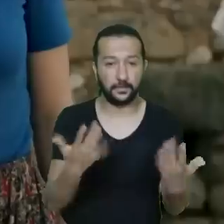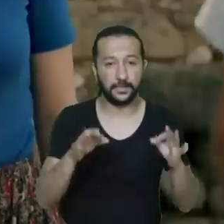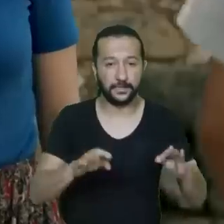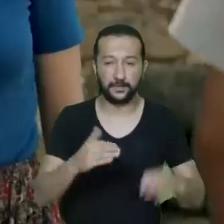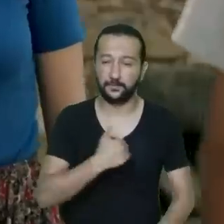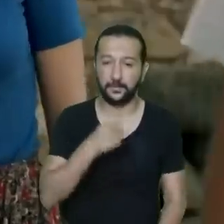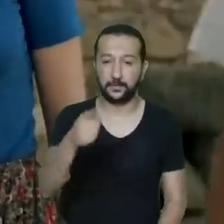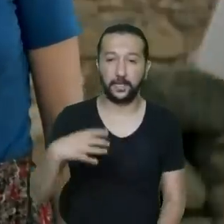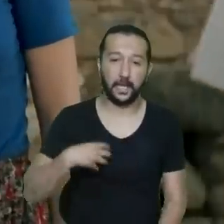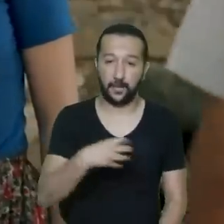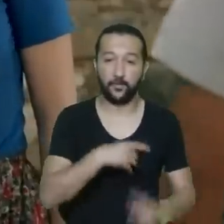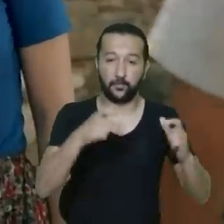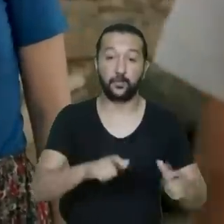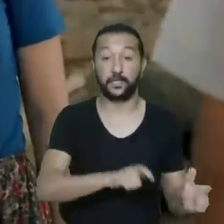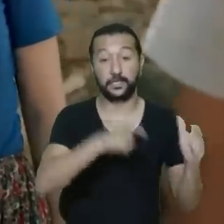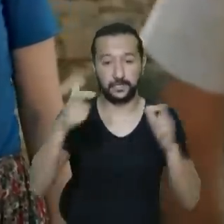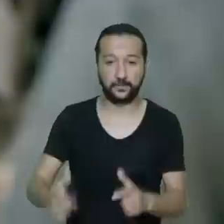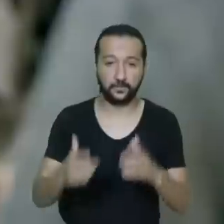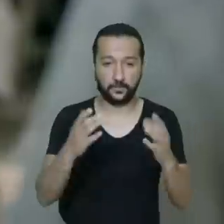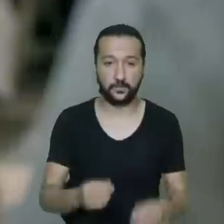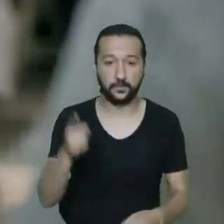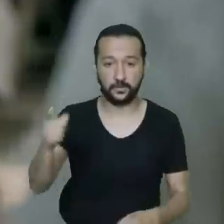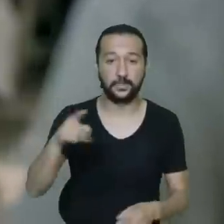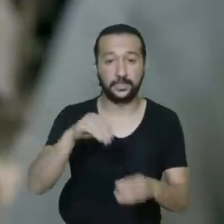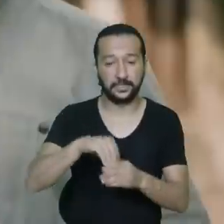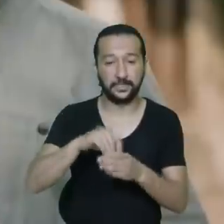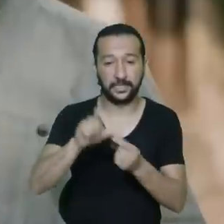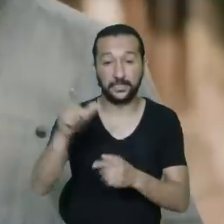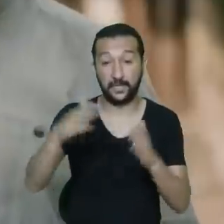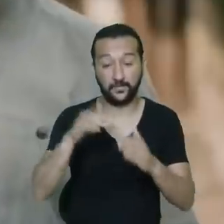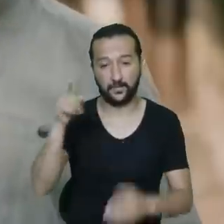Tabii şimdi biz anamla buraya taşınıyoruz. Çerçilerin evine.